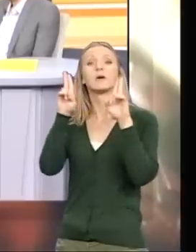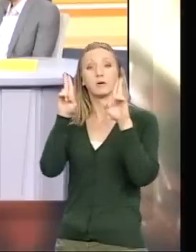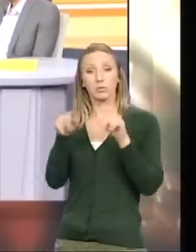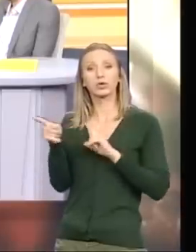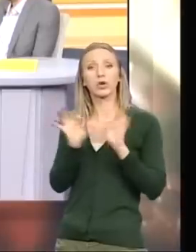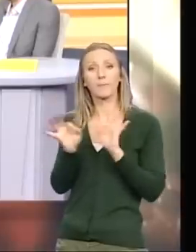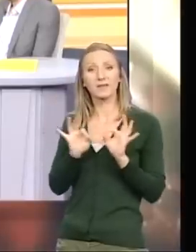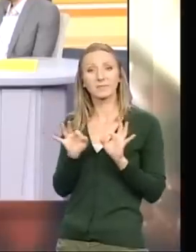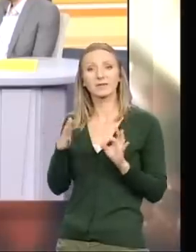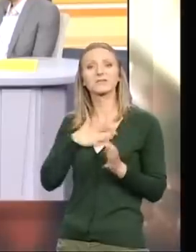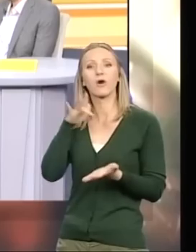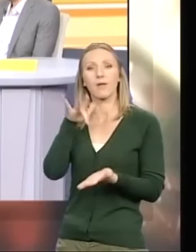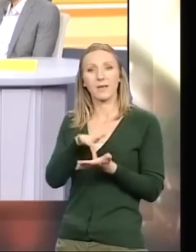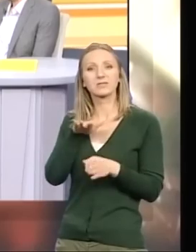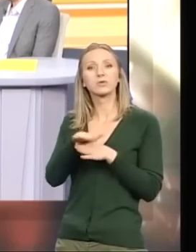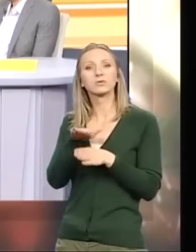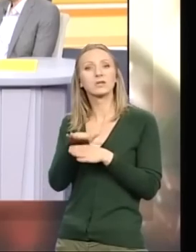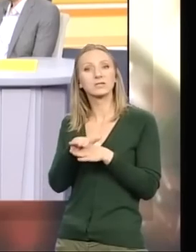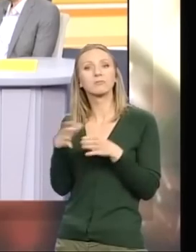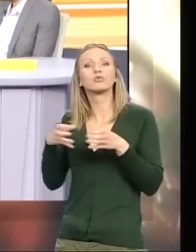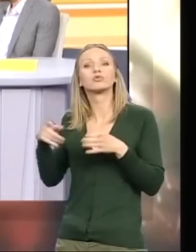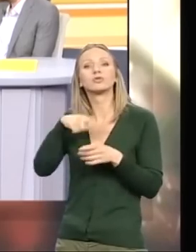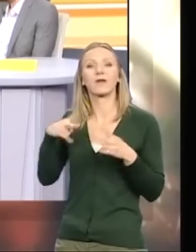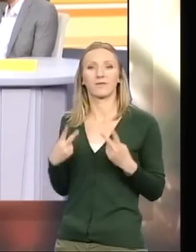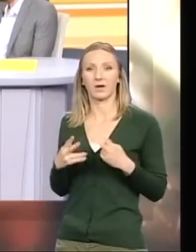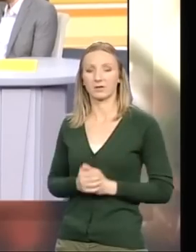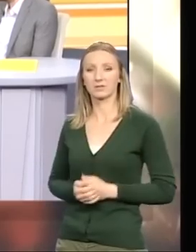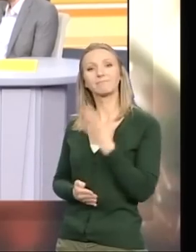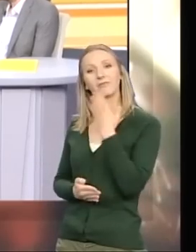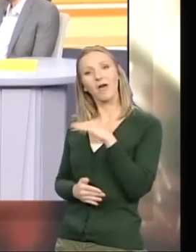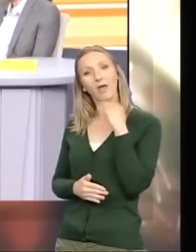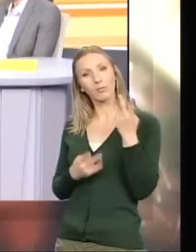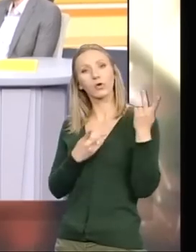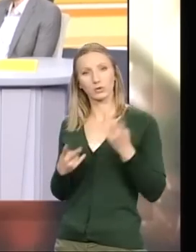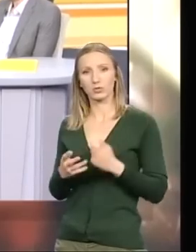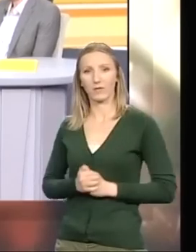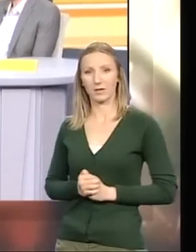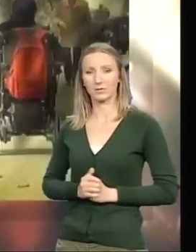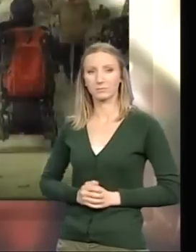obezbedi svoje mesto u sistemu društvenih vrednosti. Hvala vam puno na gostovanje. Hvala vam.